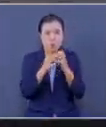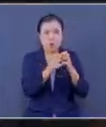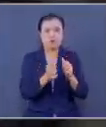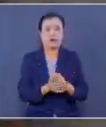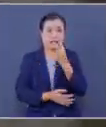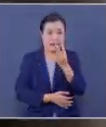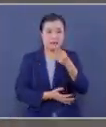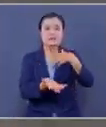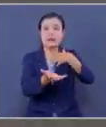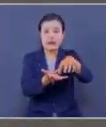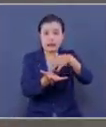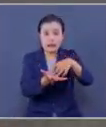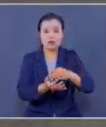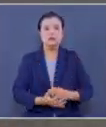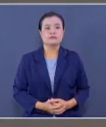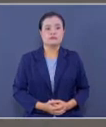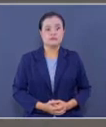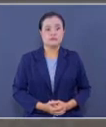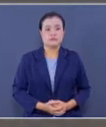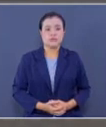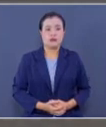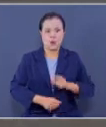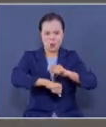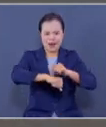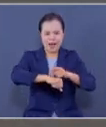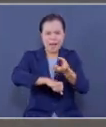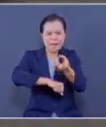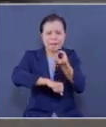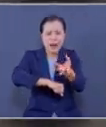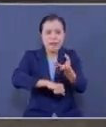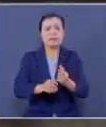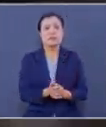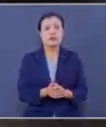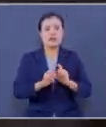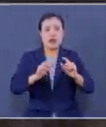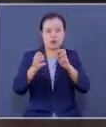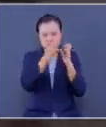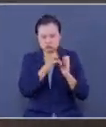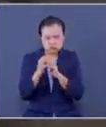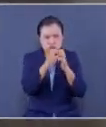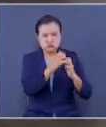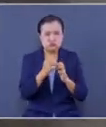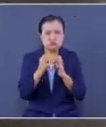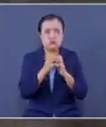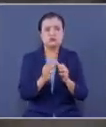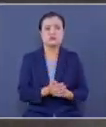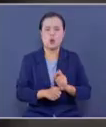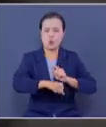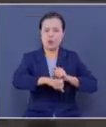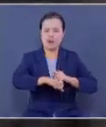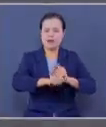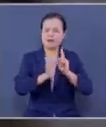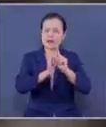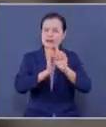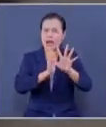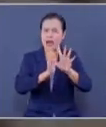เราเห็นแล้วเล่าให้ฟังเนี่ยจริงๆแล้วช่วงเวลาสั้นๆค่ะแต่ว่ามันชุลมุนวุ่นวายมากทีเดียวครับช่วงเวลาประมาณสัก 5